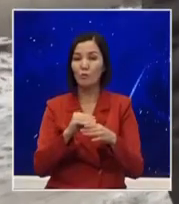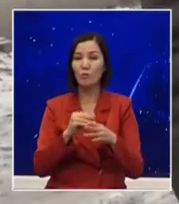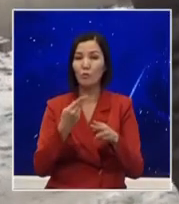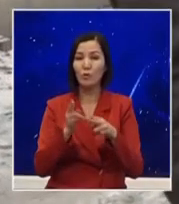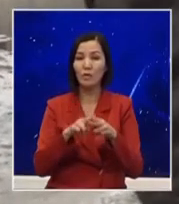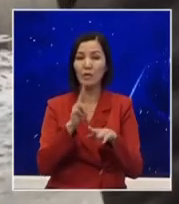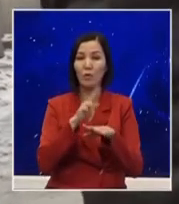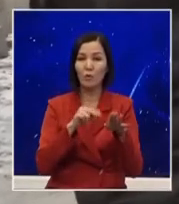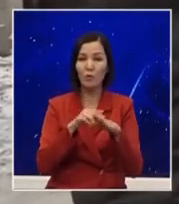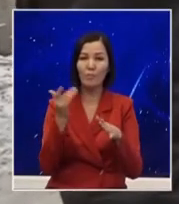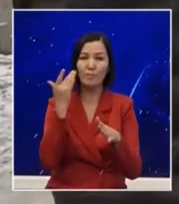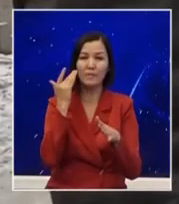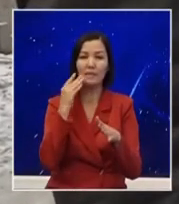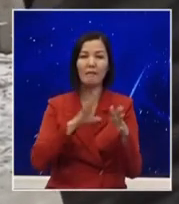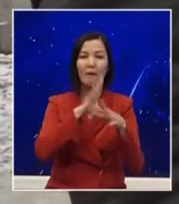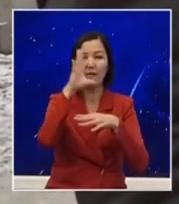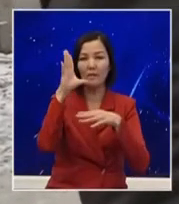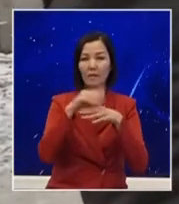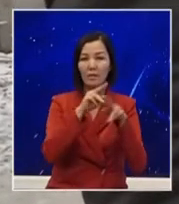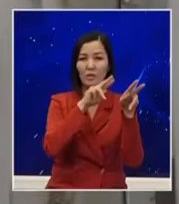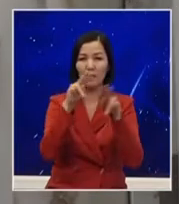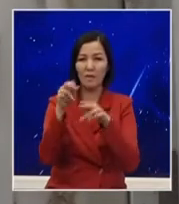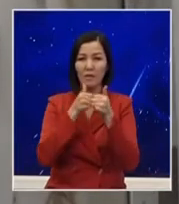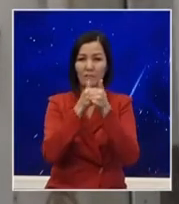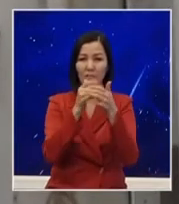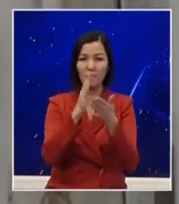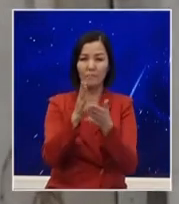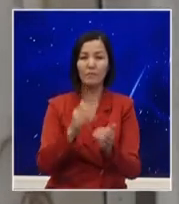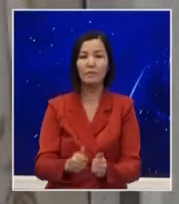құқық қорғаушыларда күндіз-түні тыным жоқ.